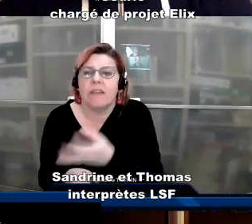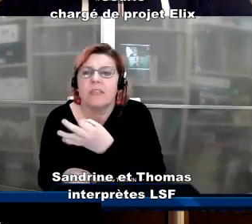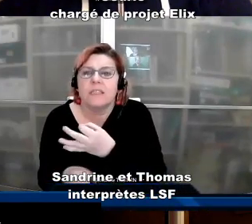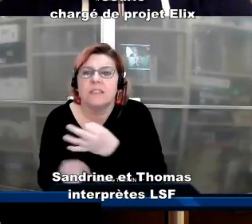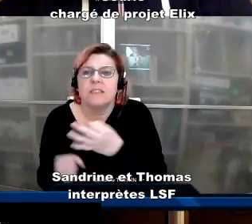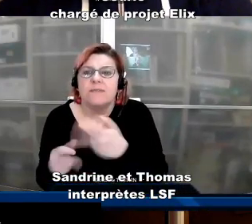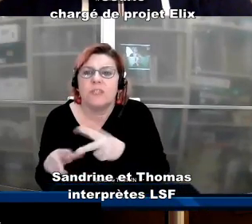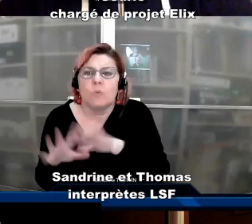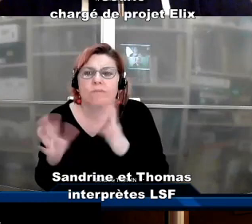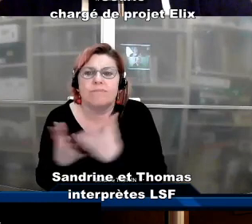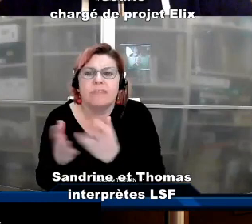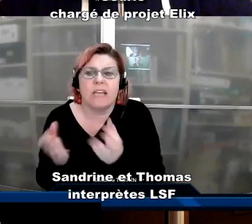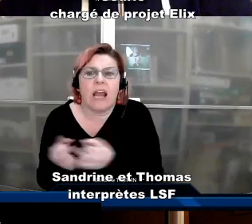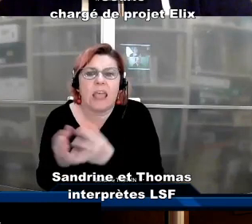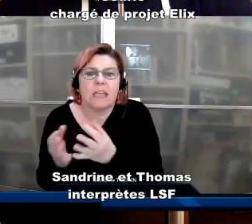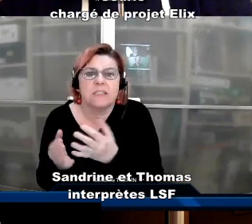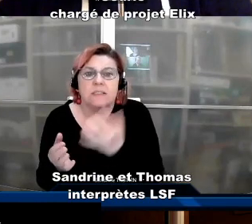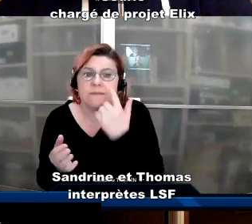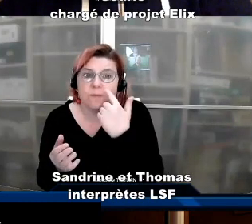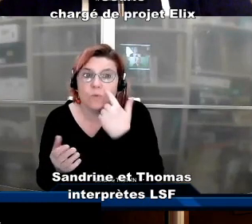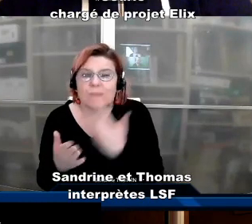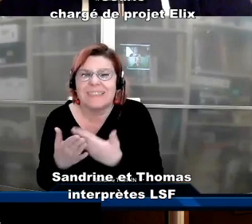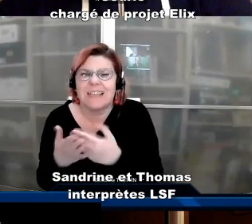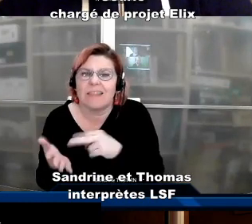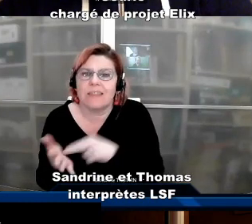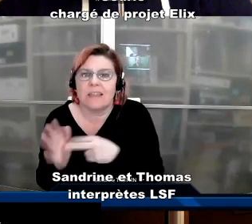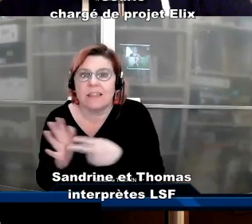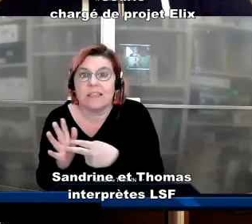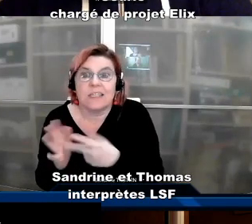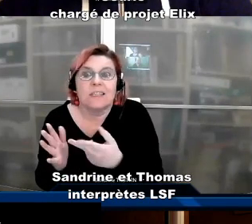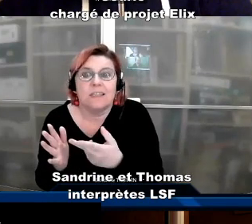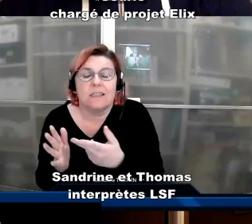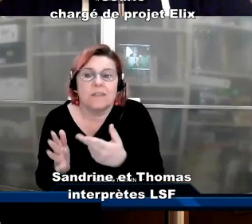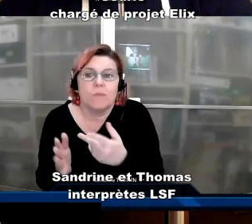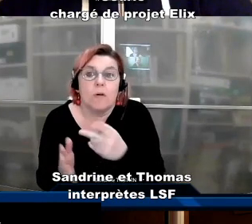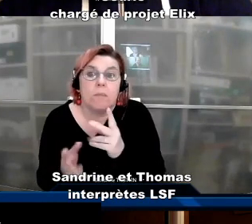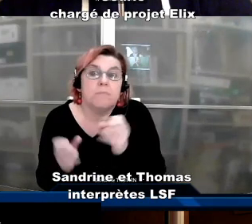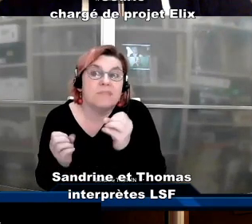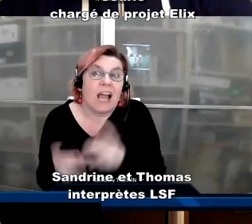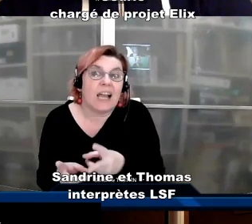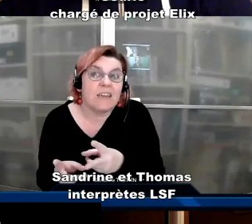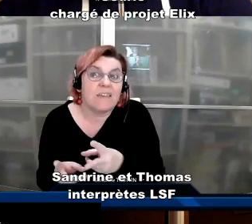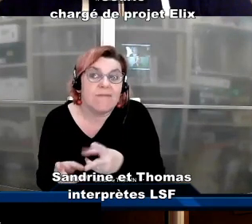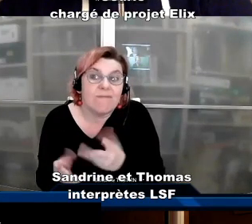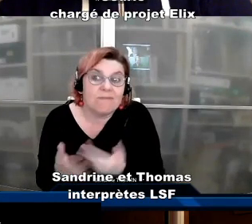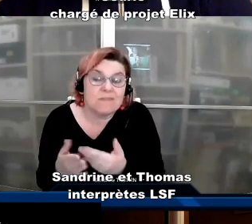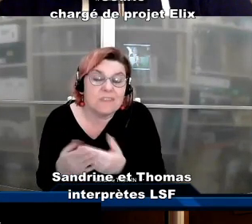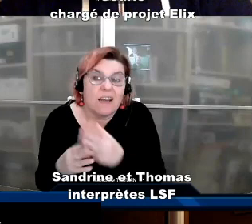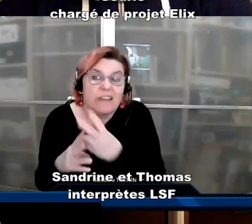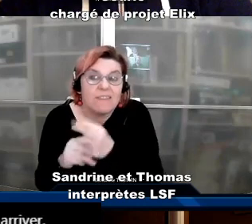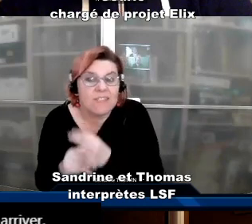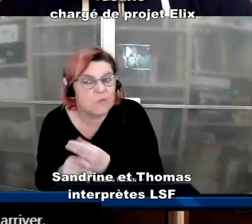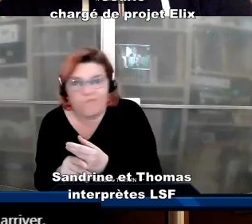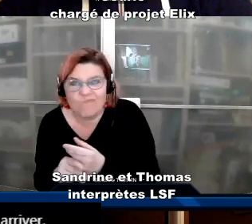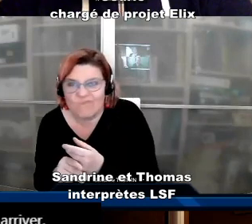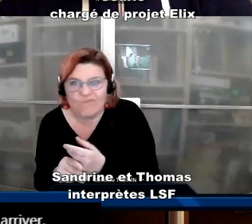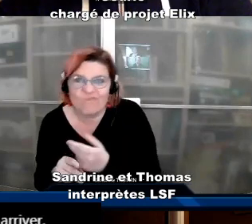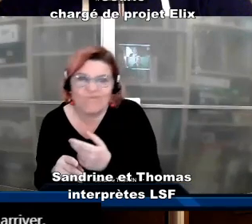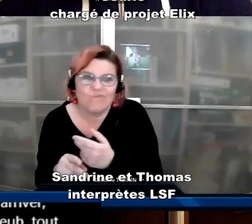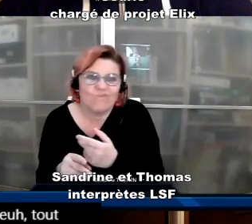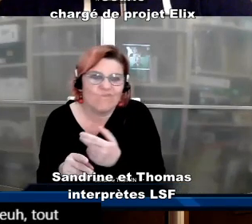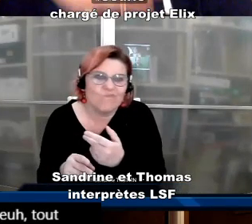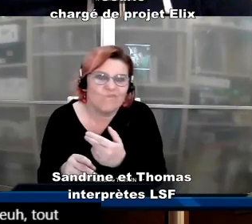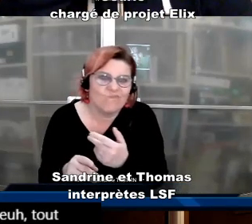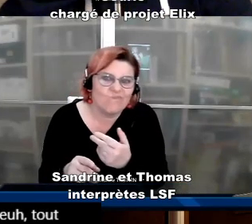donc ça reste de la technique, donc par moment il y a peut-être un peu de couac, il y a peut-être une définition qui n'est pas exactement à la